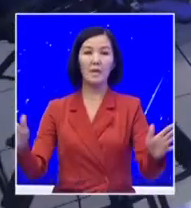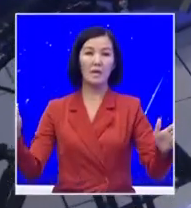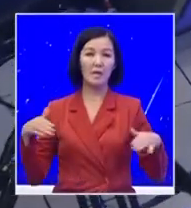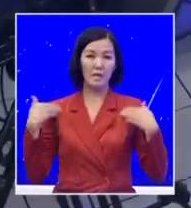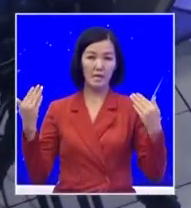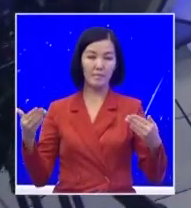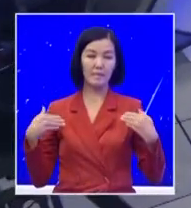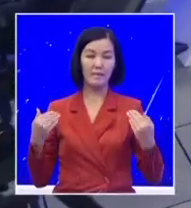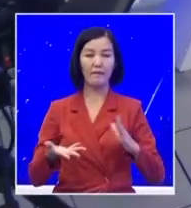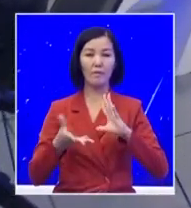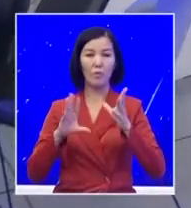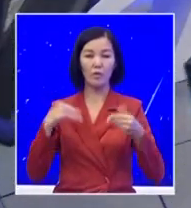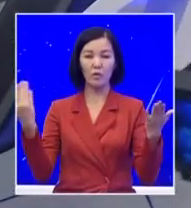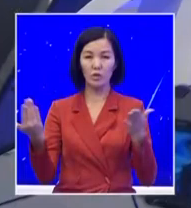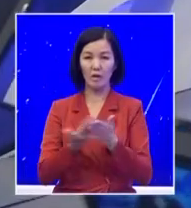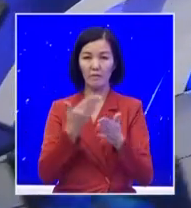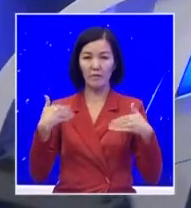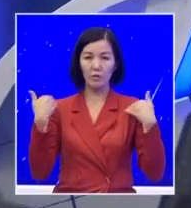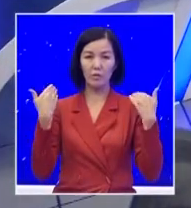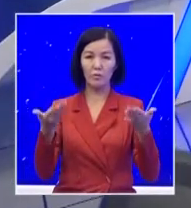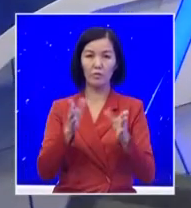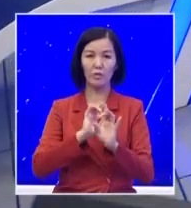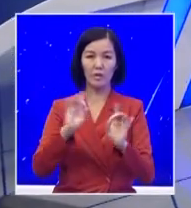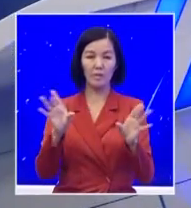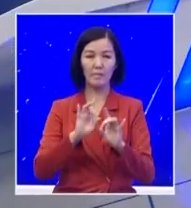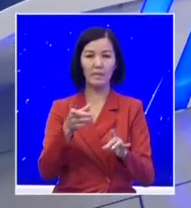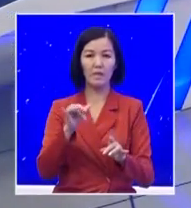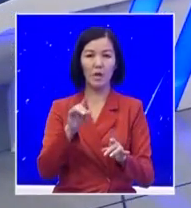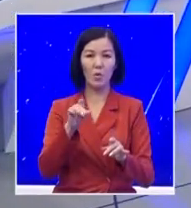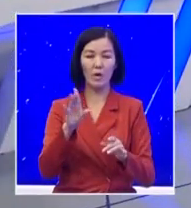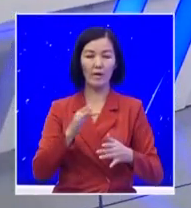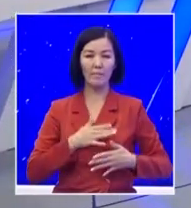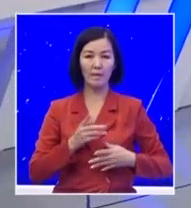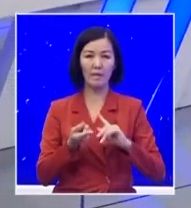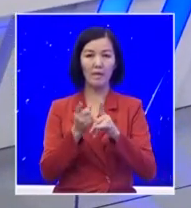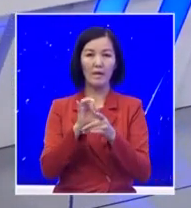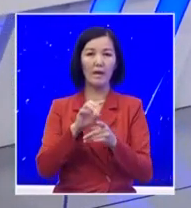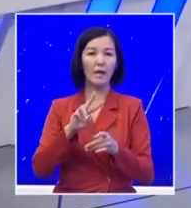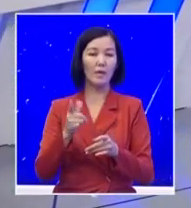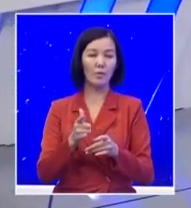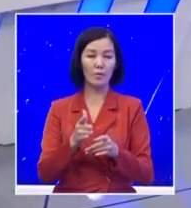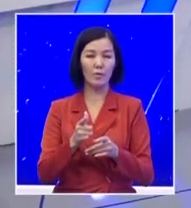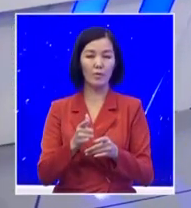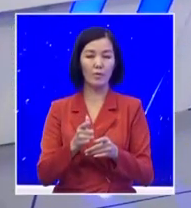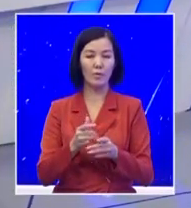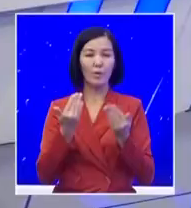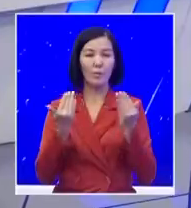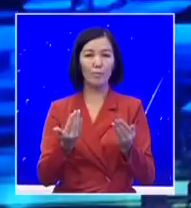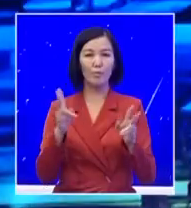Армысыздар, аймақтың бастар арнасында қорытынды жаңалықтар студияда ақпараттар легімен Гауһар Мұса, сурдодамада Айгүл Жұмаш